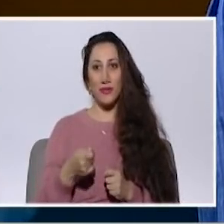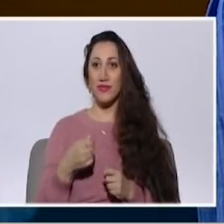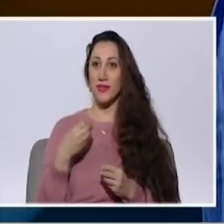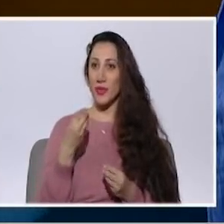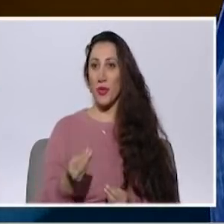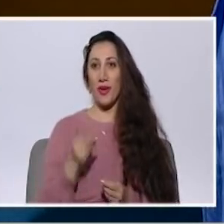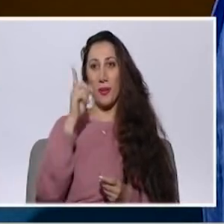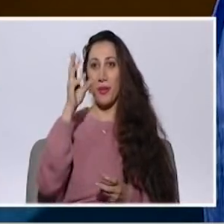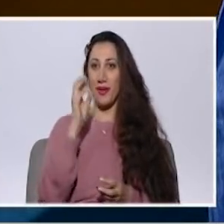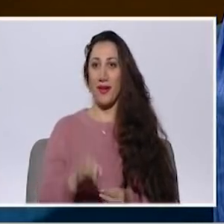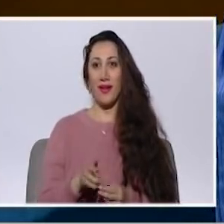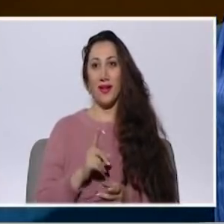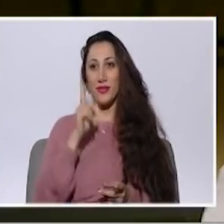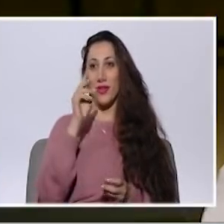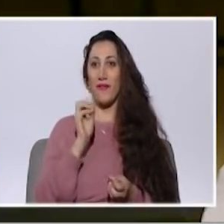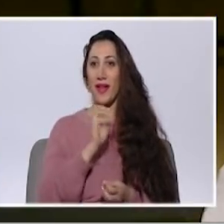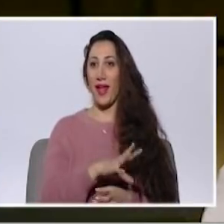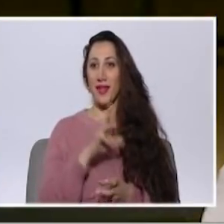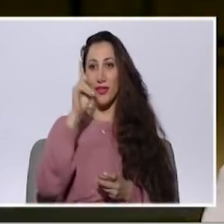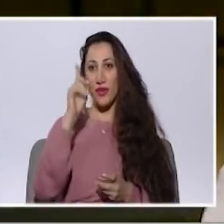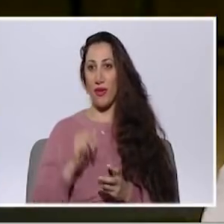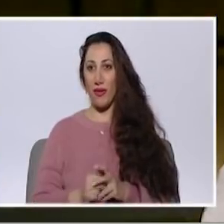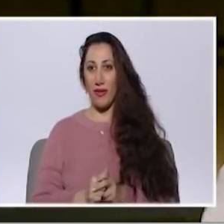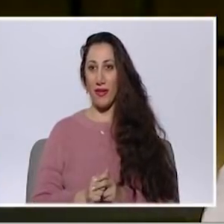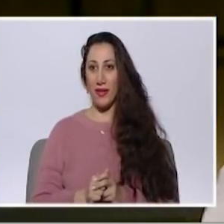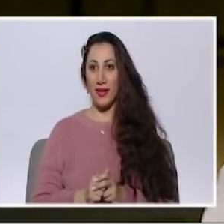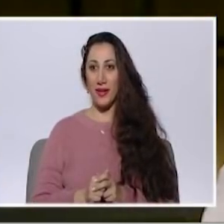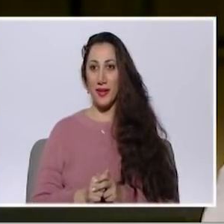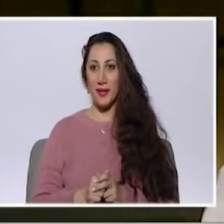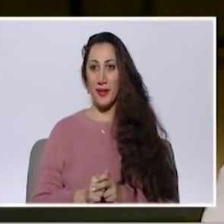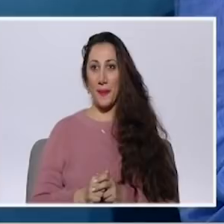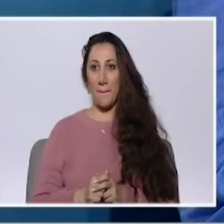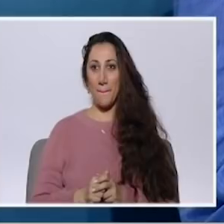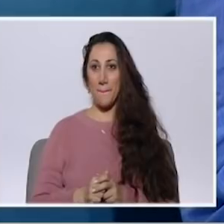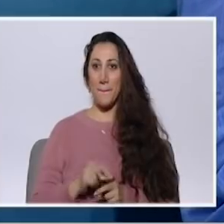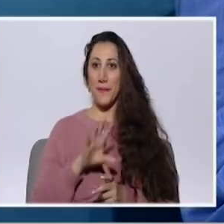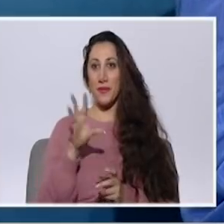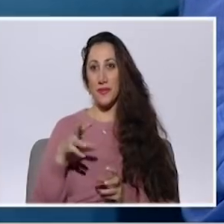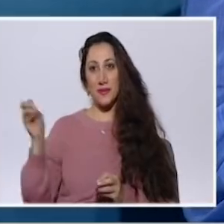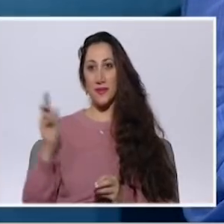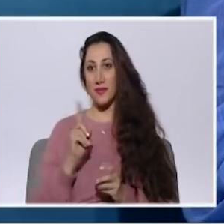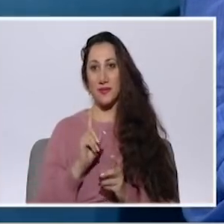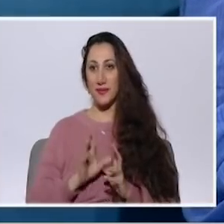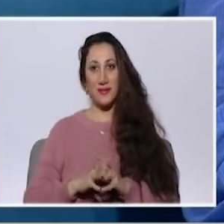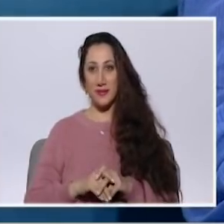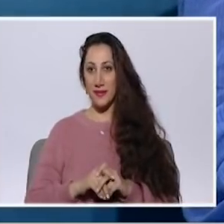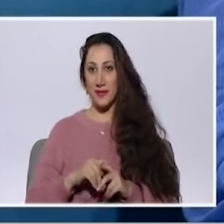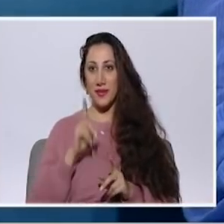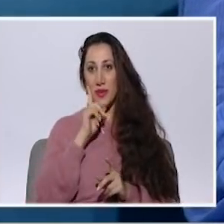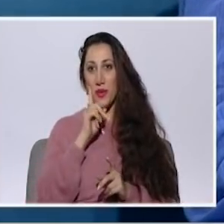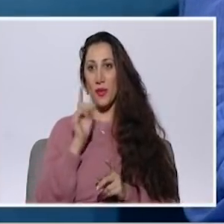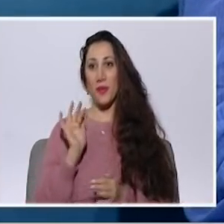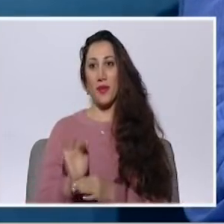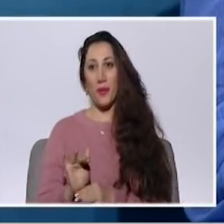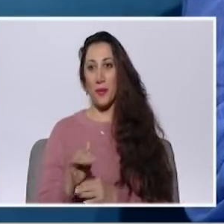ربنا كده انت ضمنتي الجنه. يعني فكرتيش انها تفضل في دار للرعايه والتبعيه انت من وقت للتاني؟ لا، الام اللي